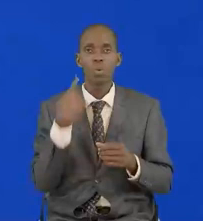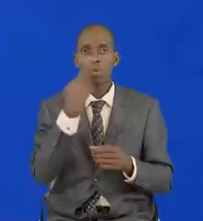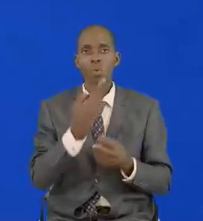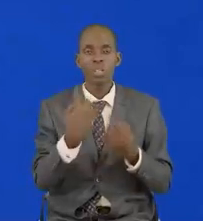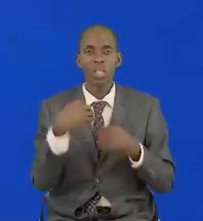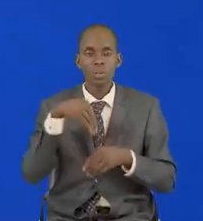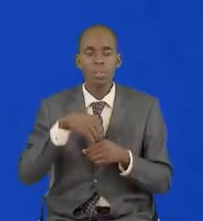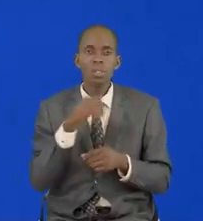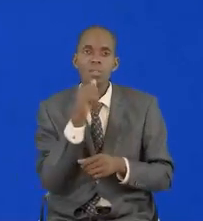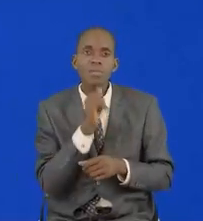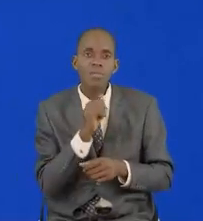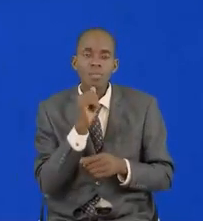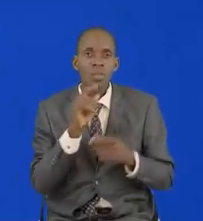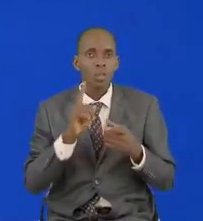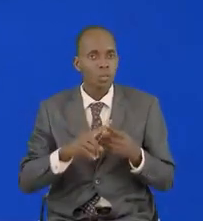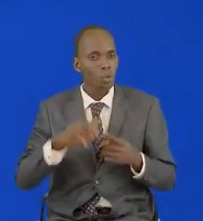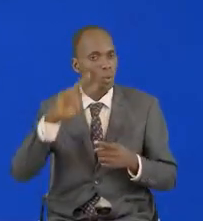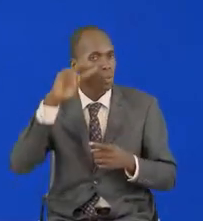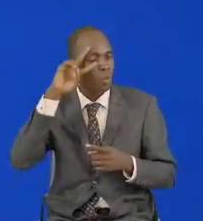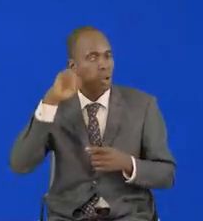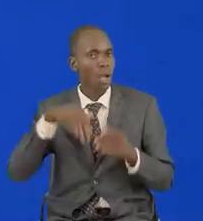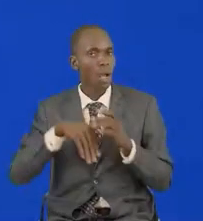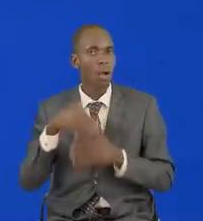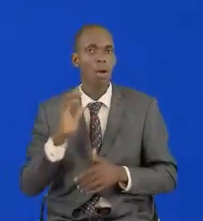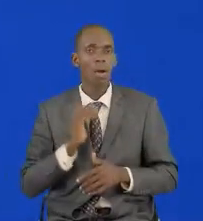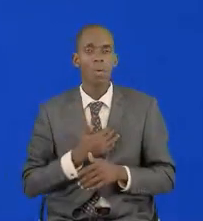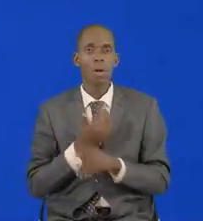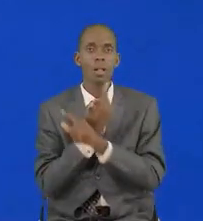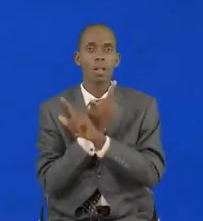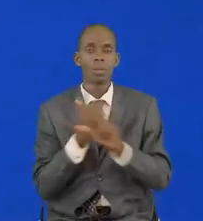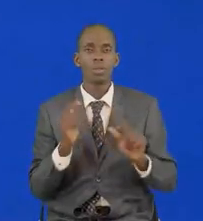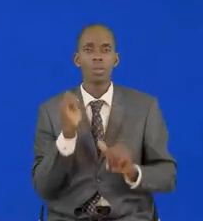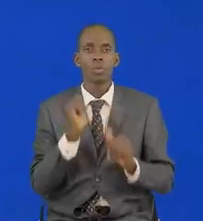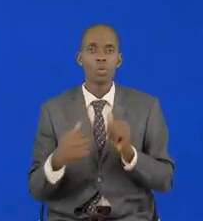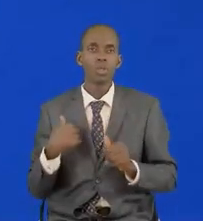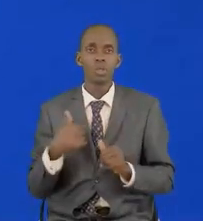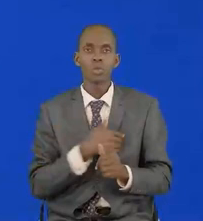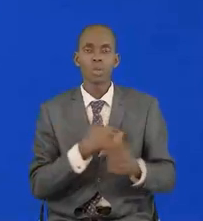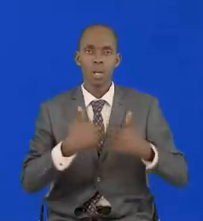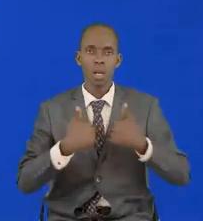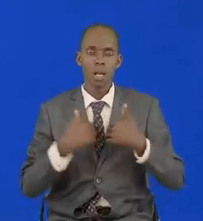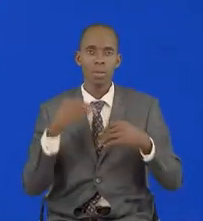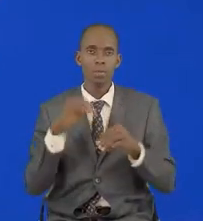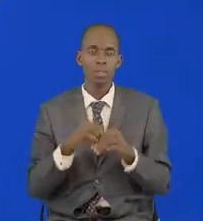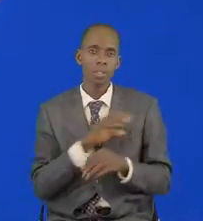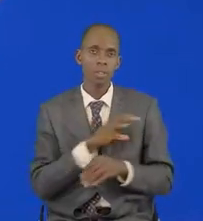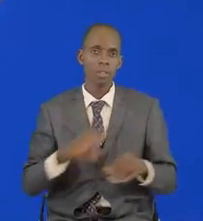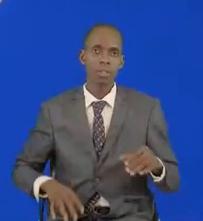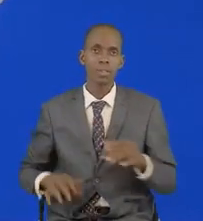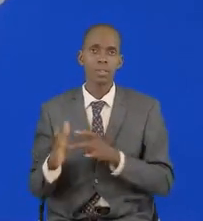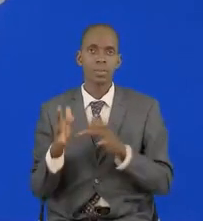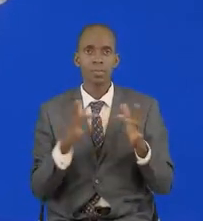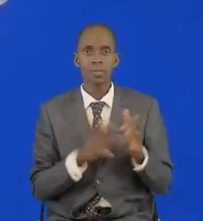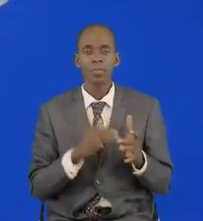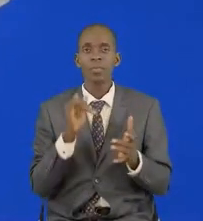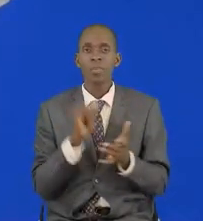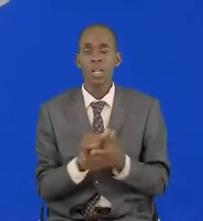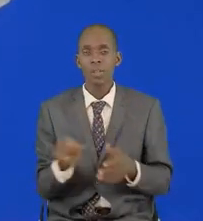glisser parmi nous pour épier la liberté que nous avons en Jésus-Christ avec